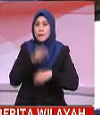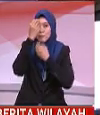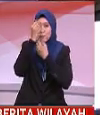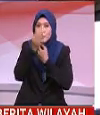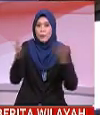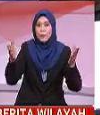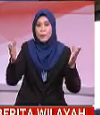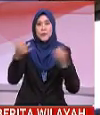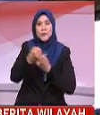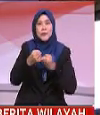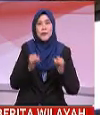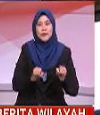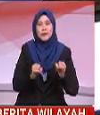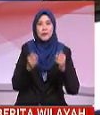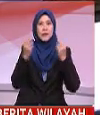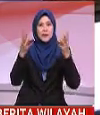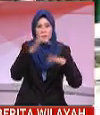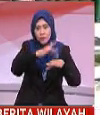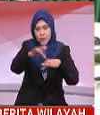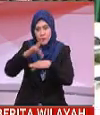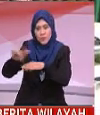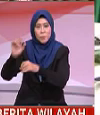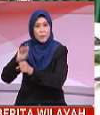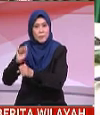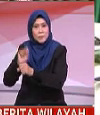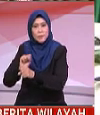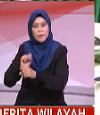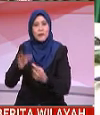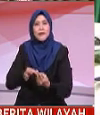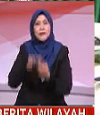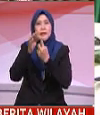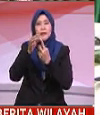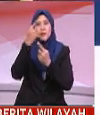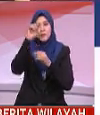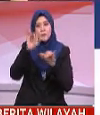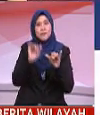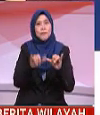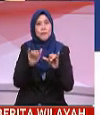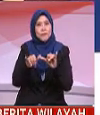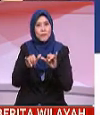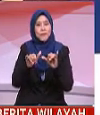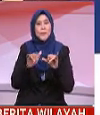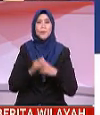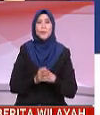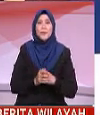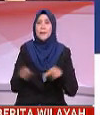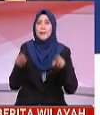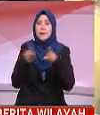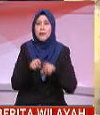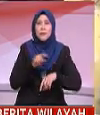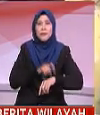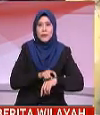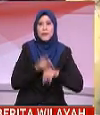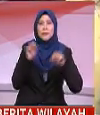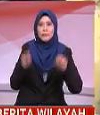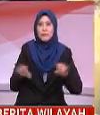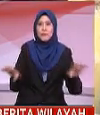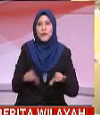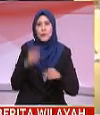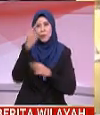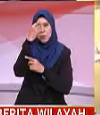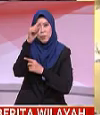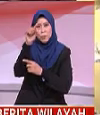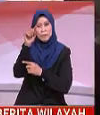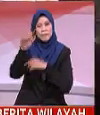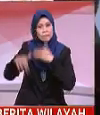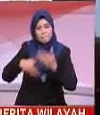memaklumkan pihak jabatan telah mengisi banyak kekosongan jawatan khususnya di bahagian kejuruteraan. Langkah sama juga akan dilakukan bagi memastikan